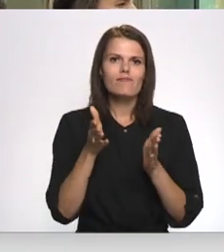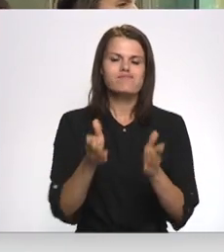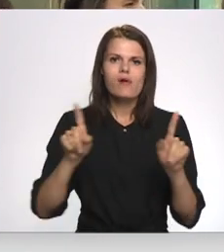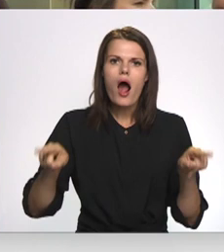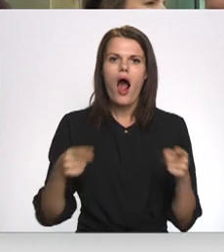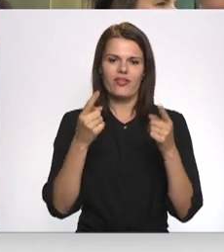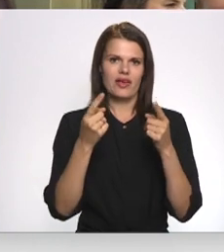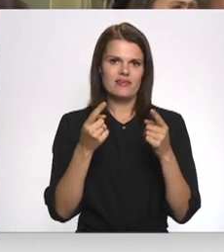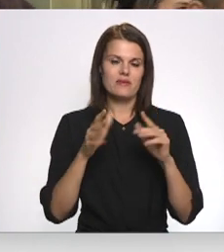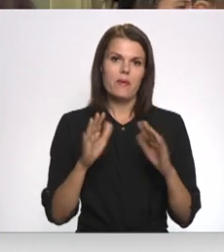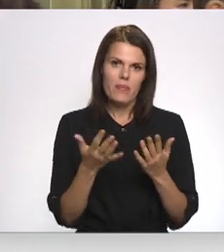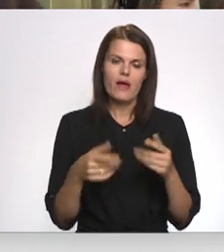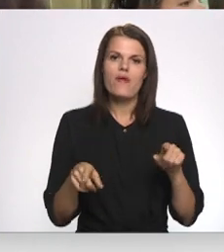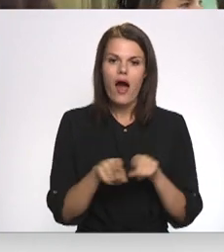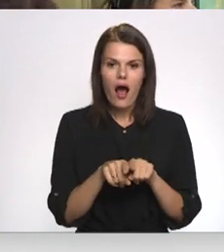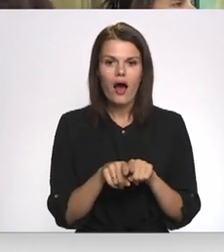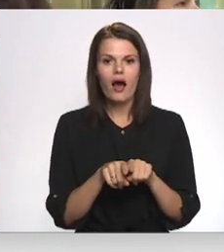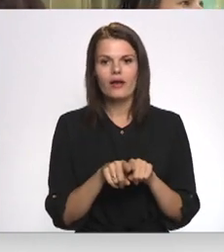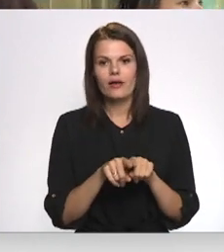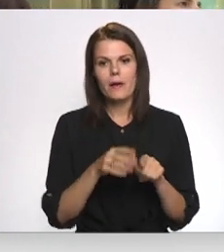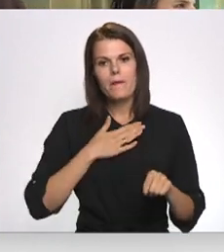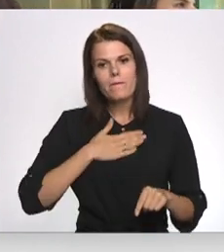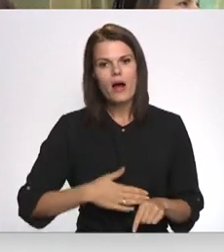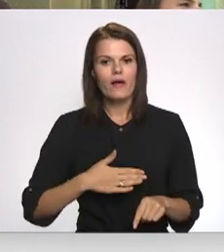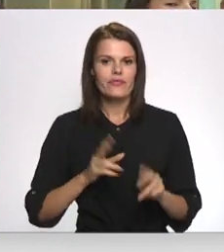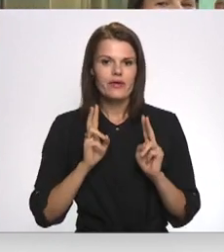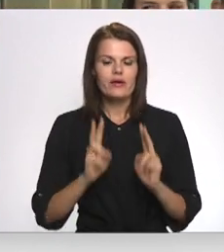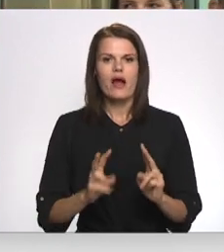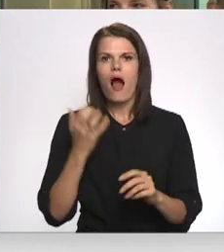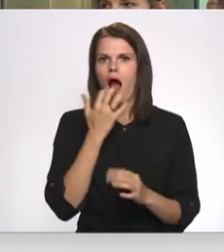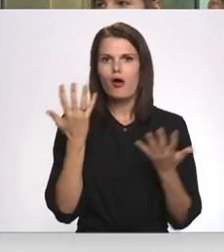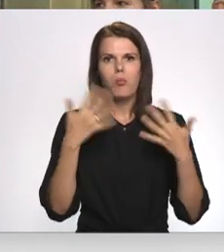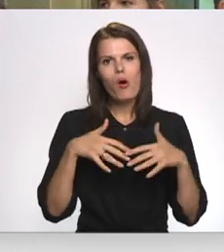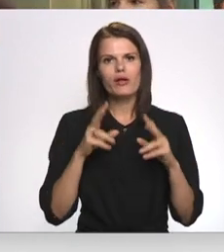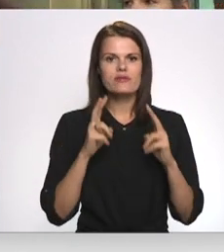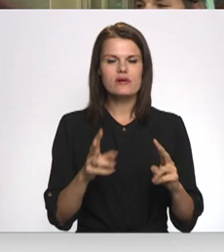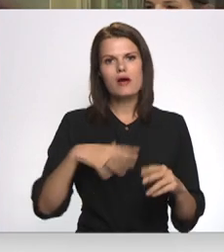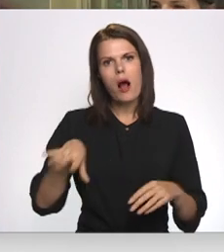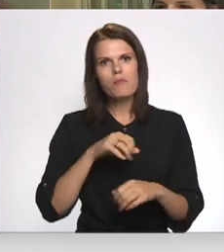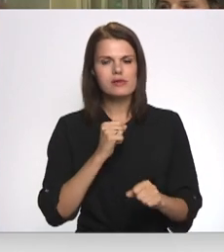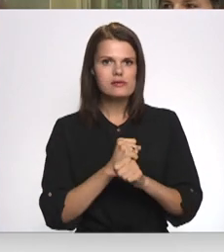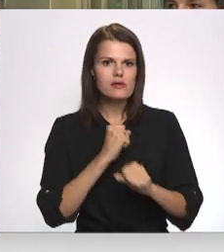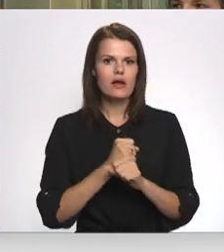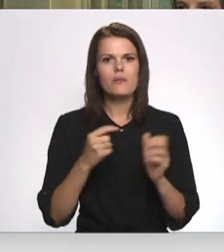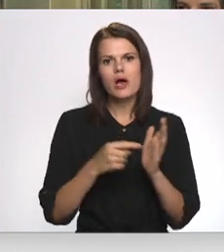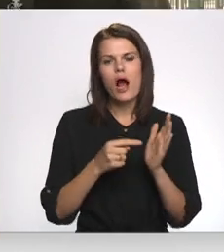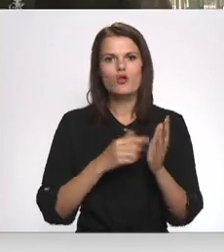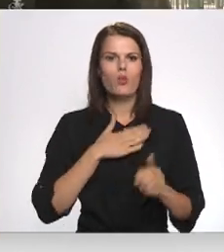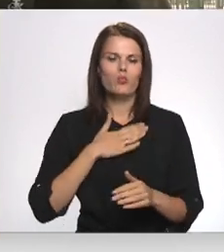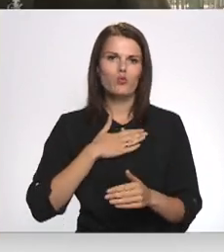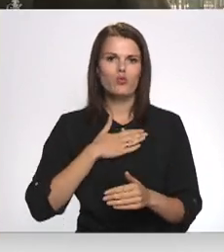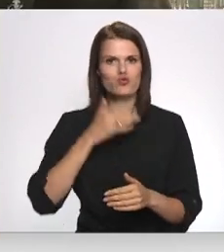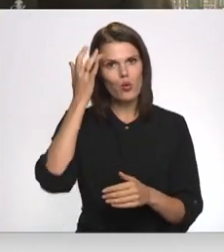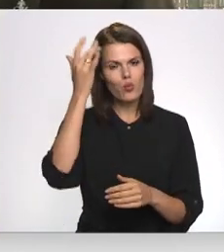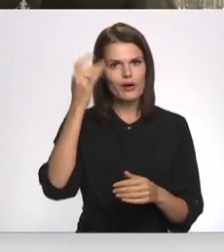attīstību tiek virzīti. Bet tāpat laikā arī ļoti patīk, kā ir ārpolitikā, kā mēs izstaramies un kāda ir mūsu nostāja. Es,